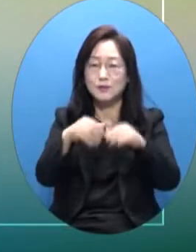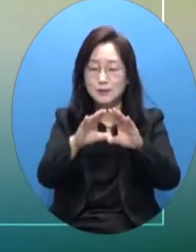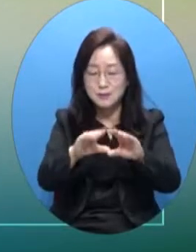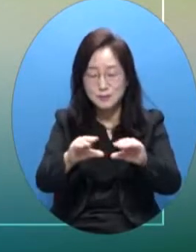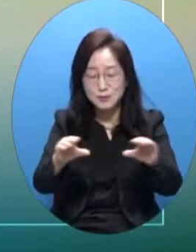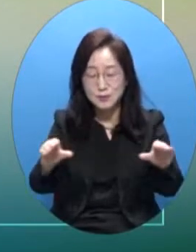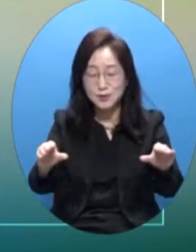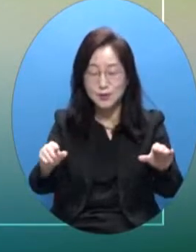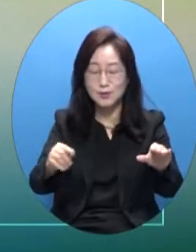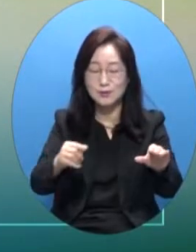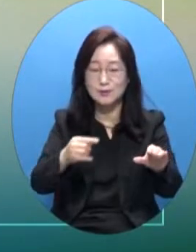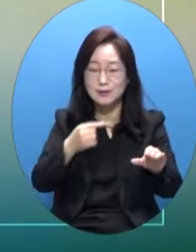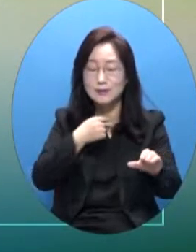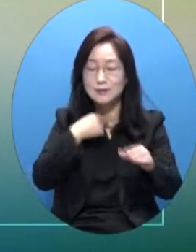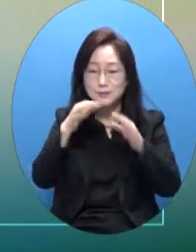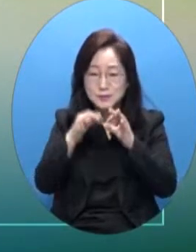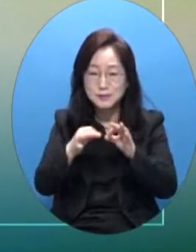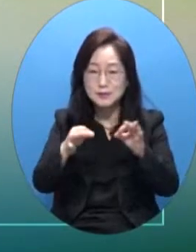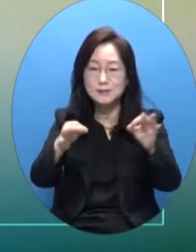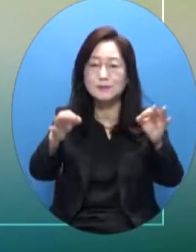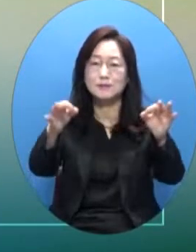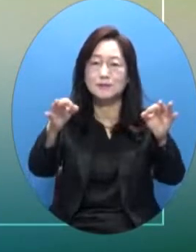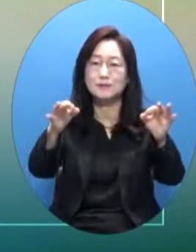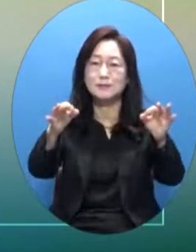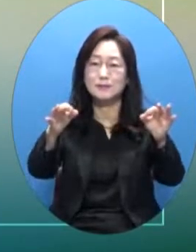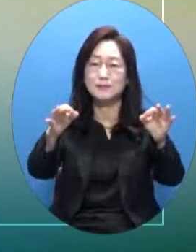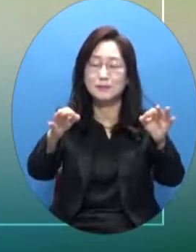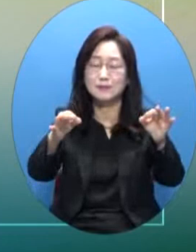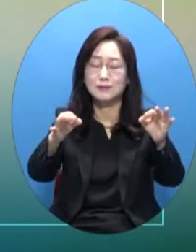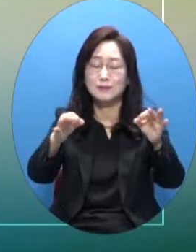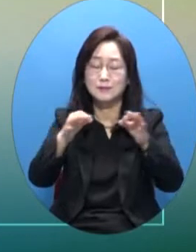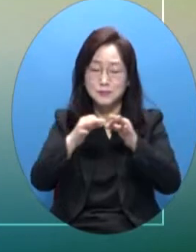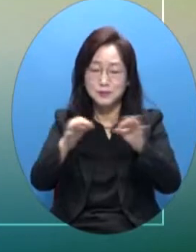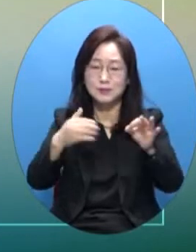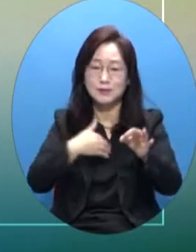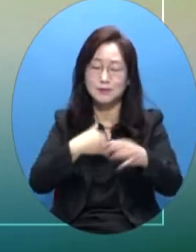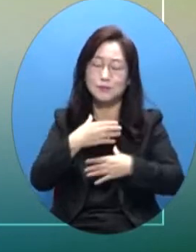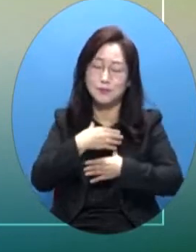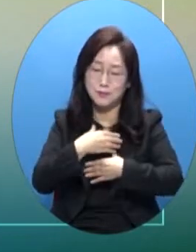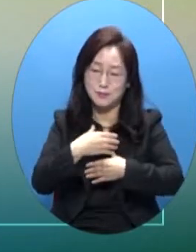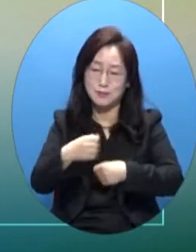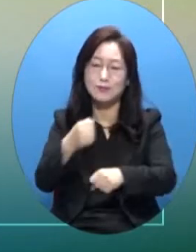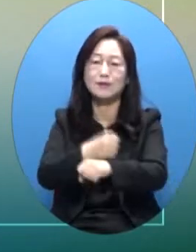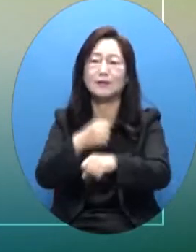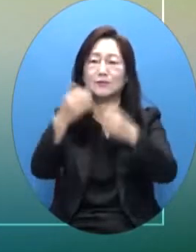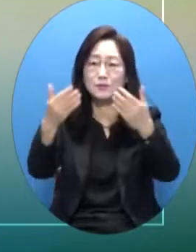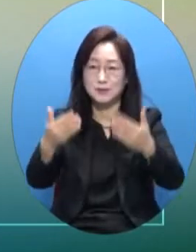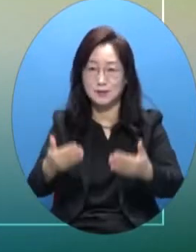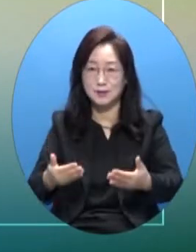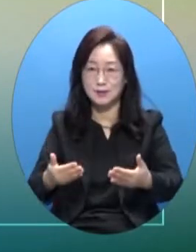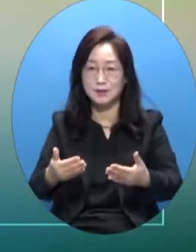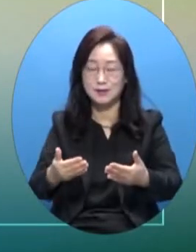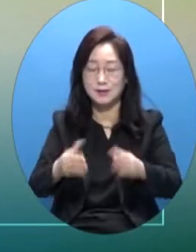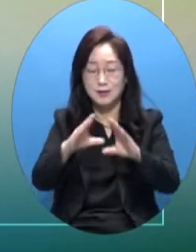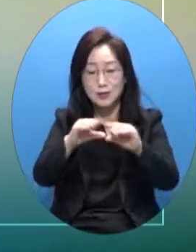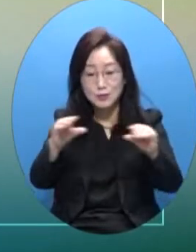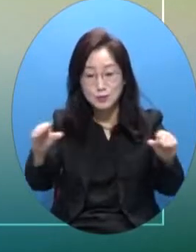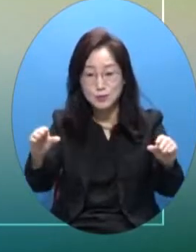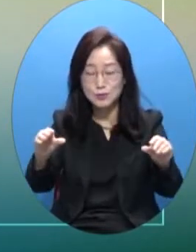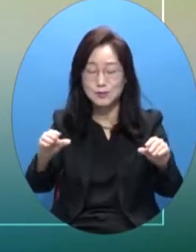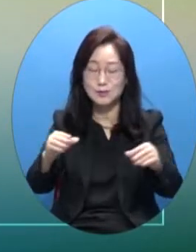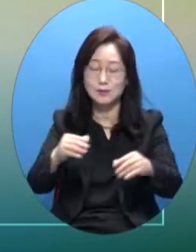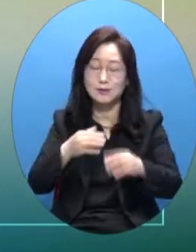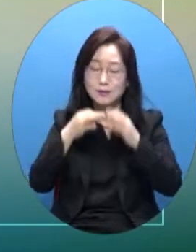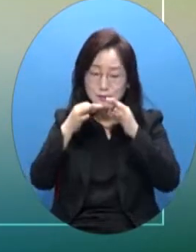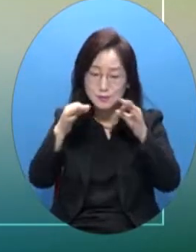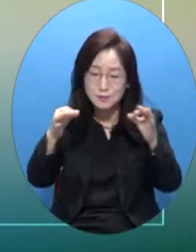주님의 그 부드러운 음성, 그 음성이 나를 평안하게 합니다. 그 어떤 음성도 주님의 그 부드러운 음성만큼 나를 평안하게